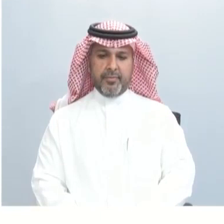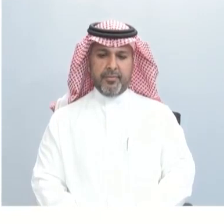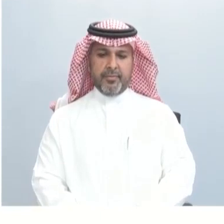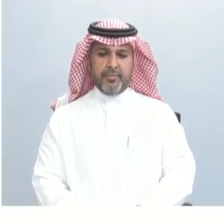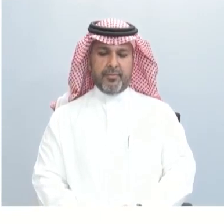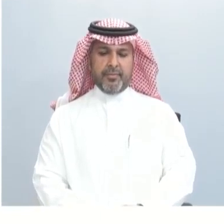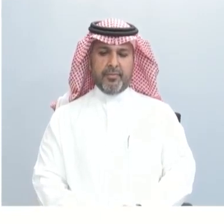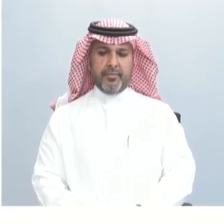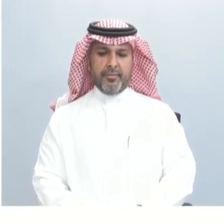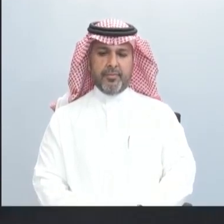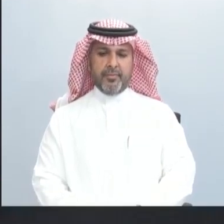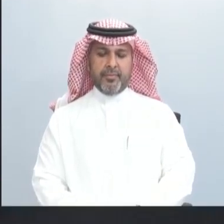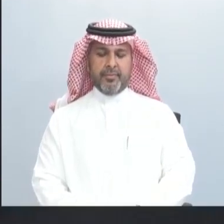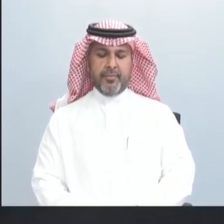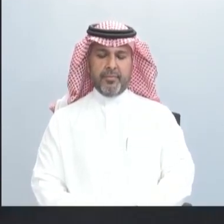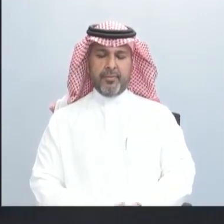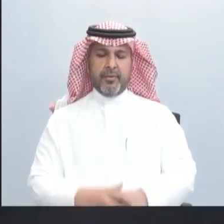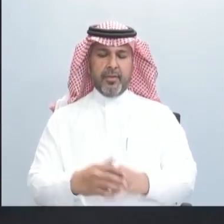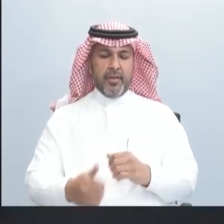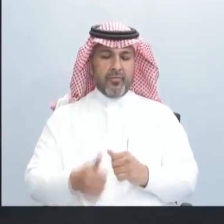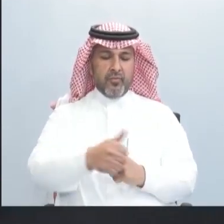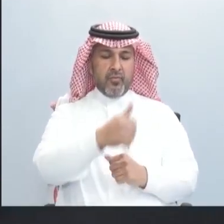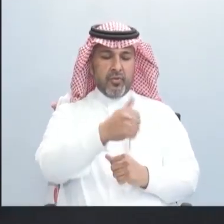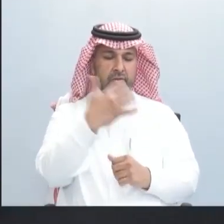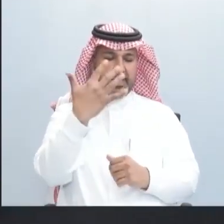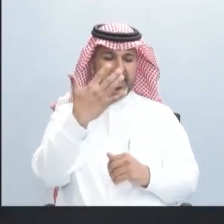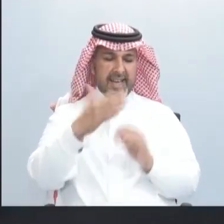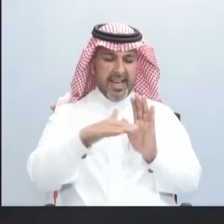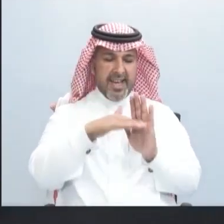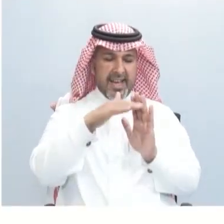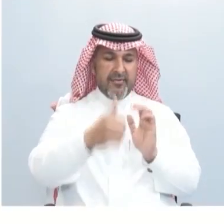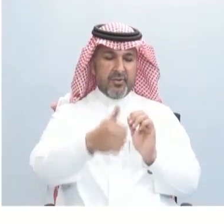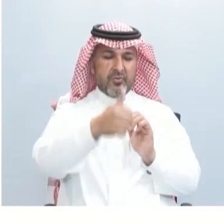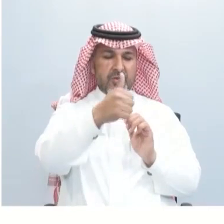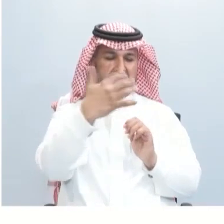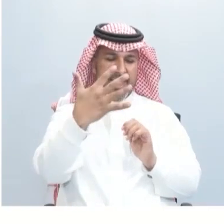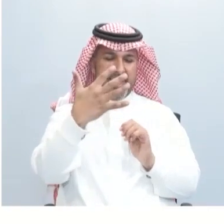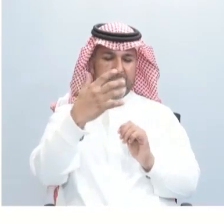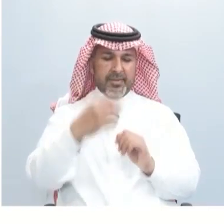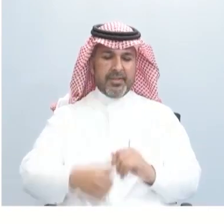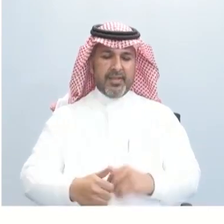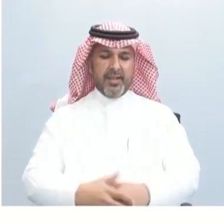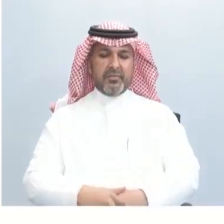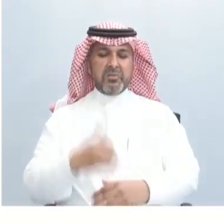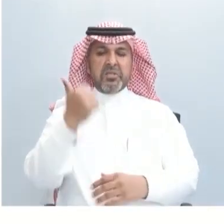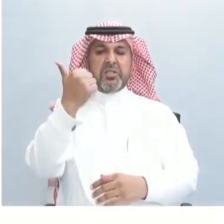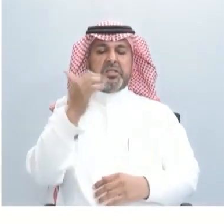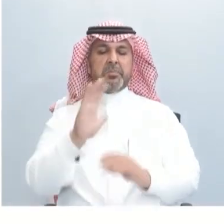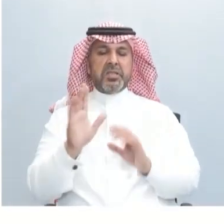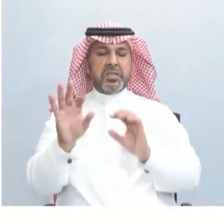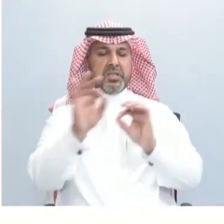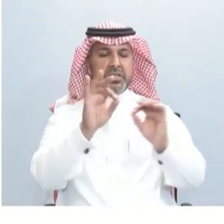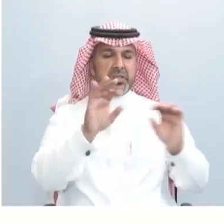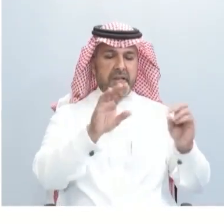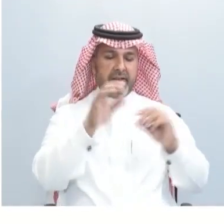في خمس مراحل عنده سته طرق لاختيار الجوائز لو حسبنا التوافيق مثلا